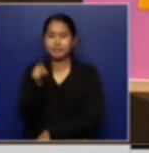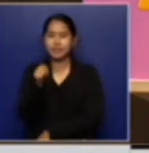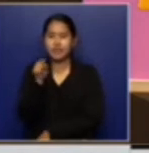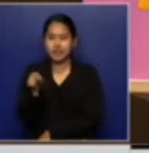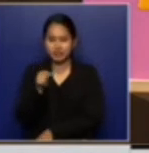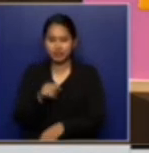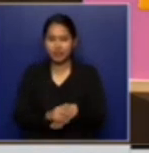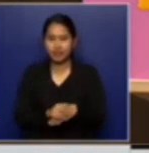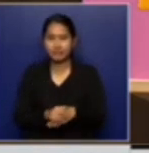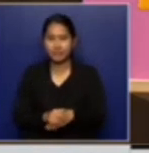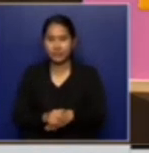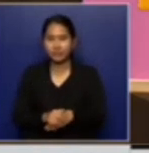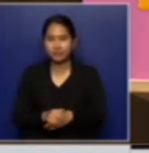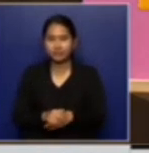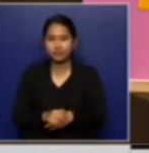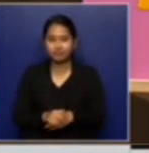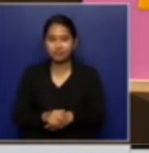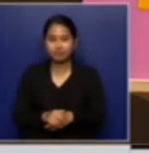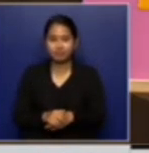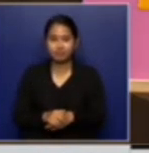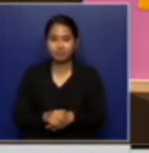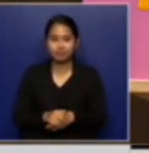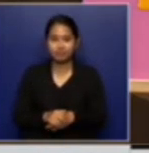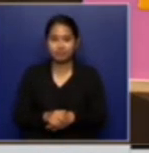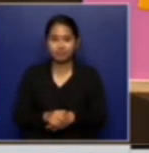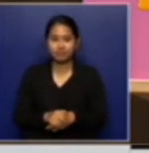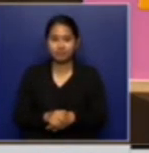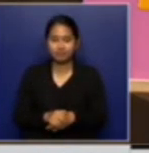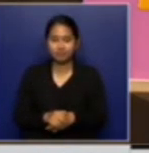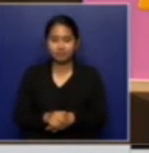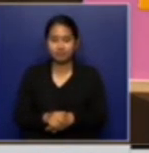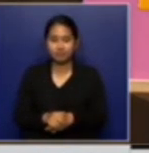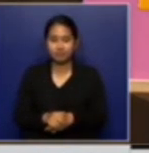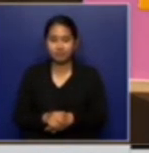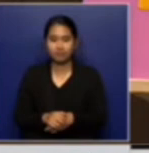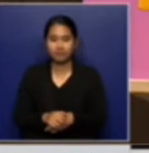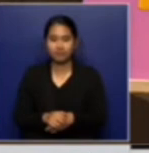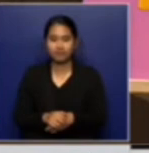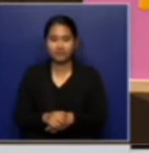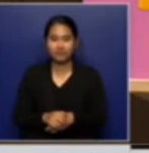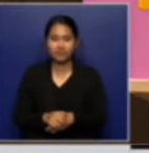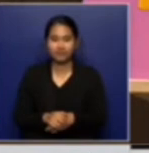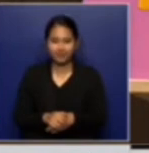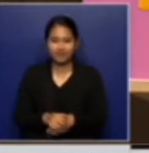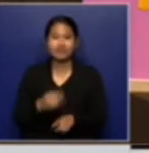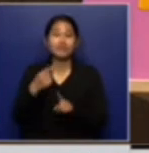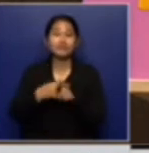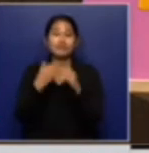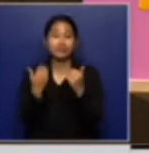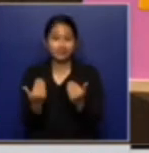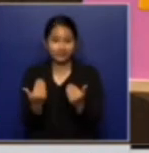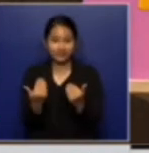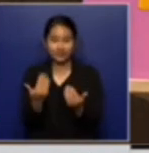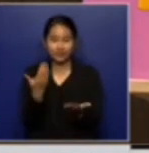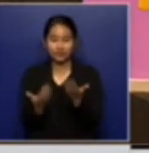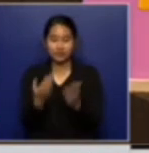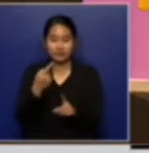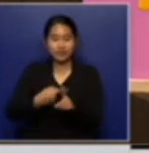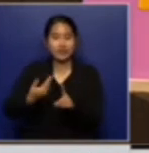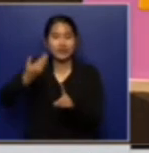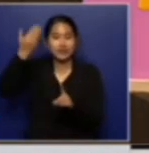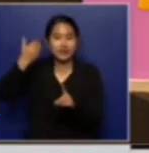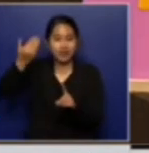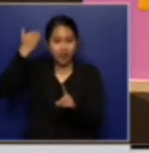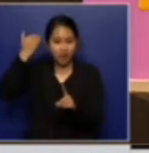10% ท่านประธานครับปรากฏว่าช่วงเดือนนี้หรือเดือนก่อนเนี่ยประมา